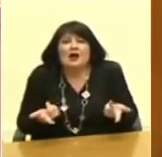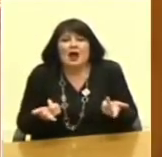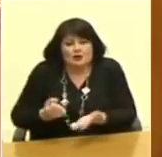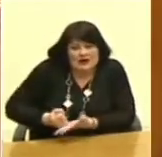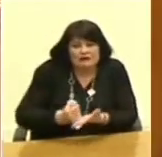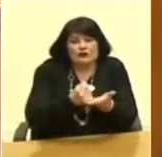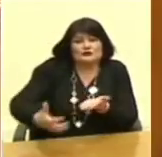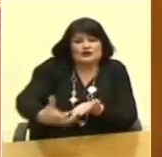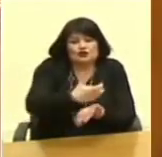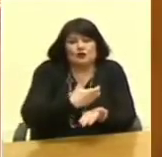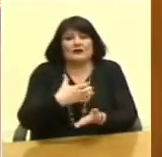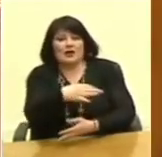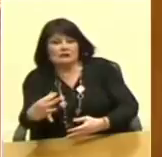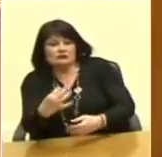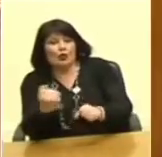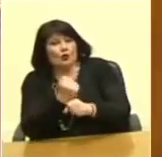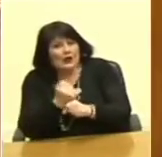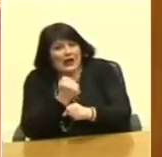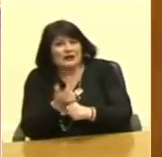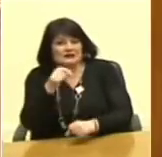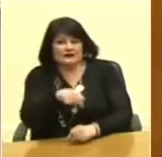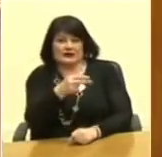εισοδήματος και της απασχόλησης.